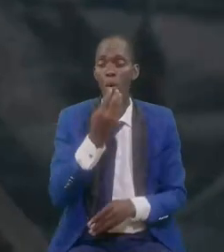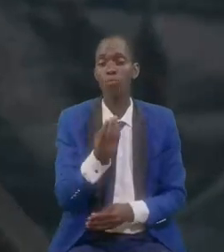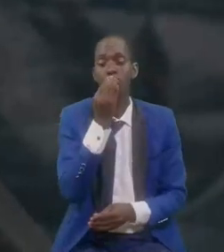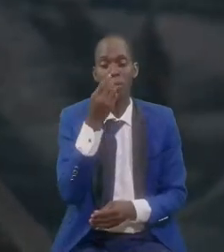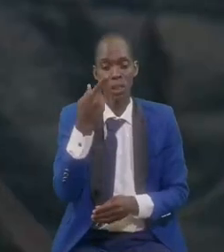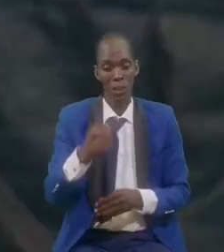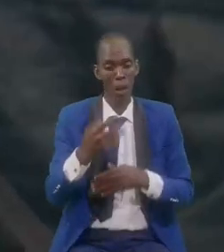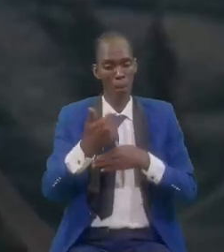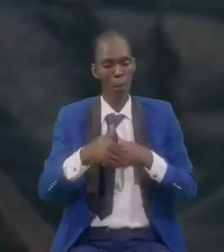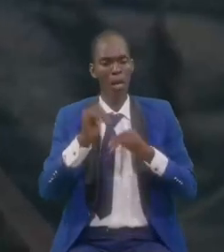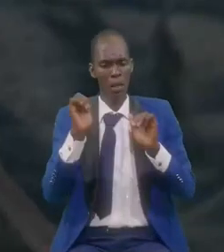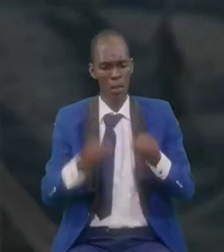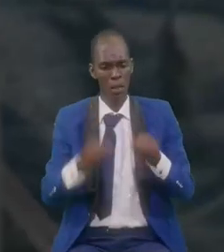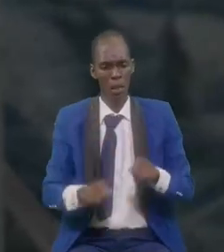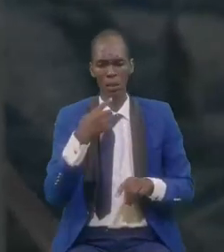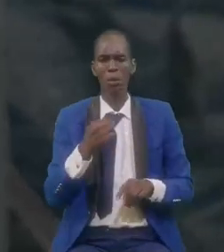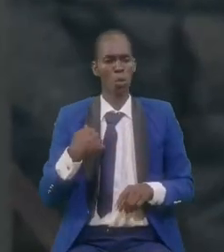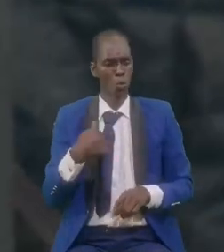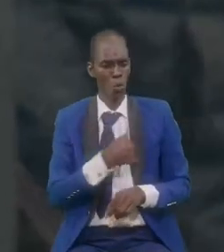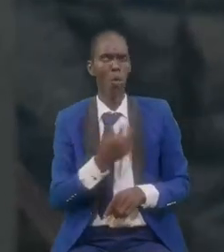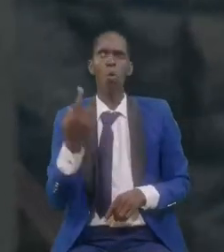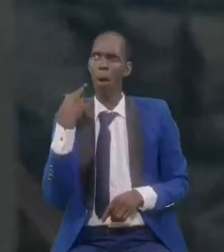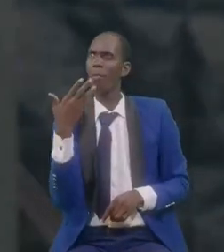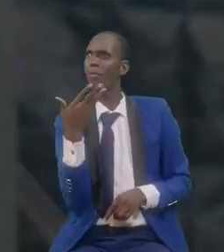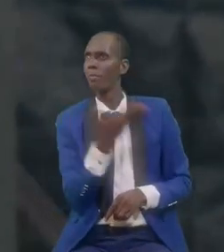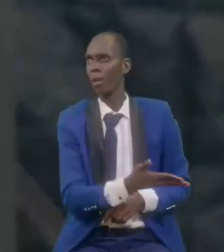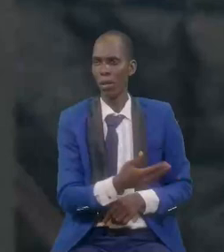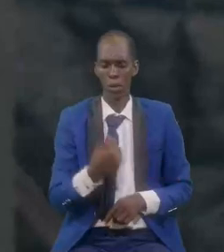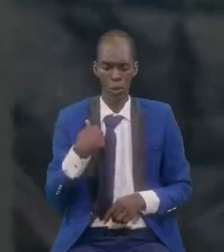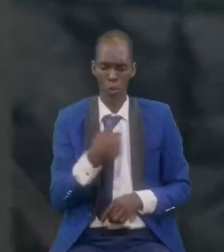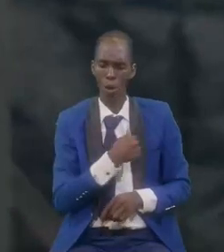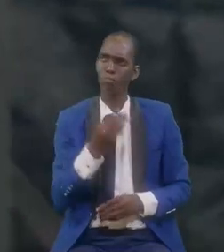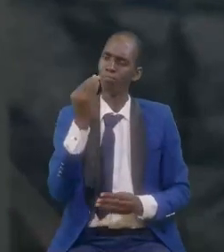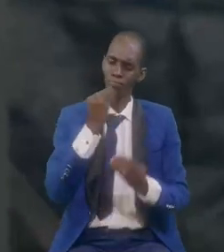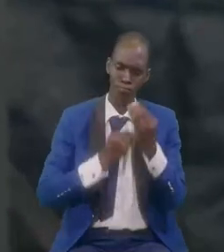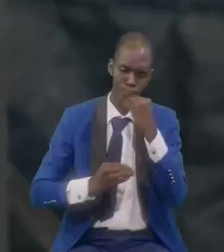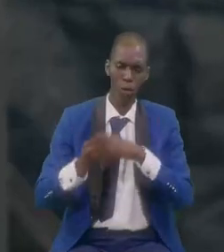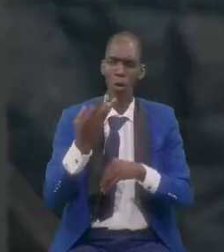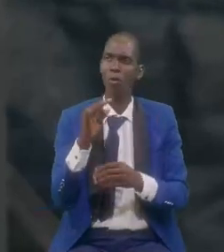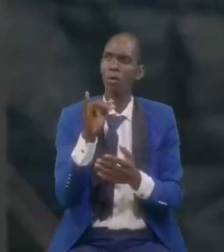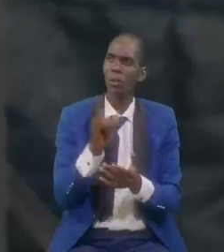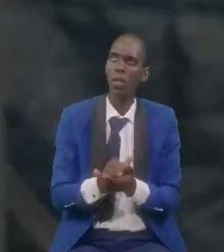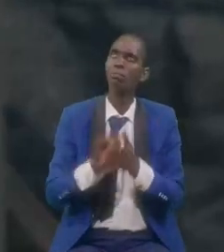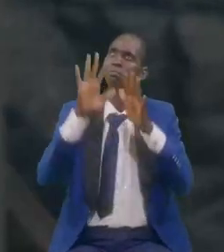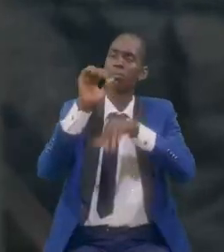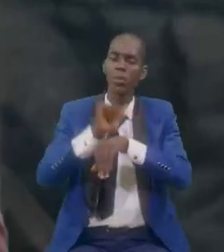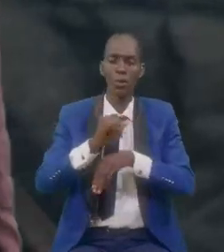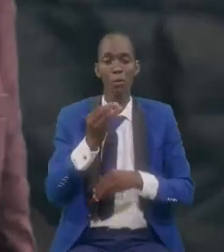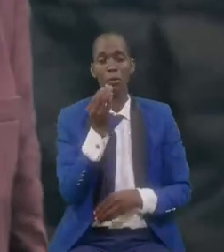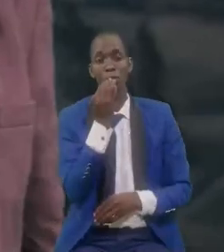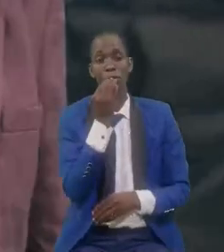pain-là, ils peuvent dire, « Oh, nous étions là. Nous avons mangé de ce repas